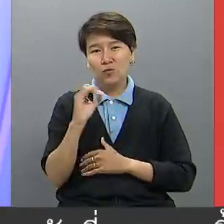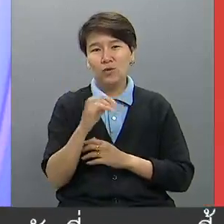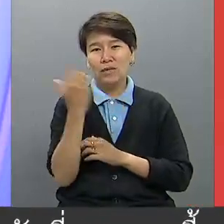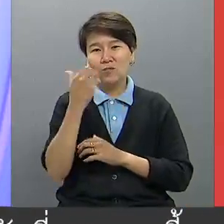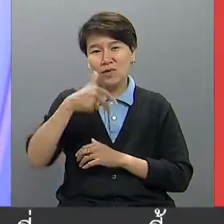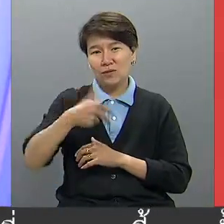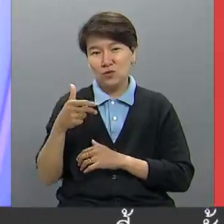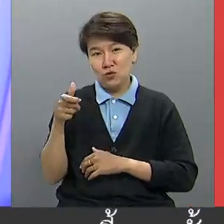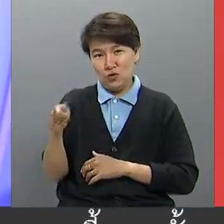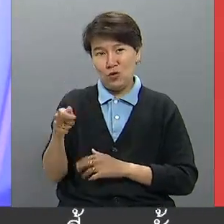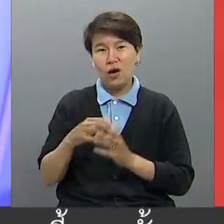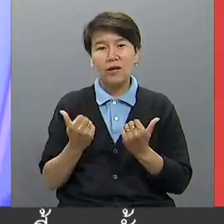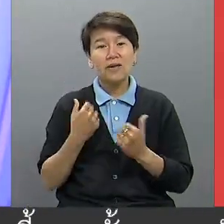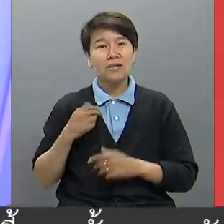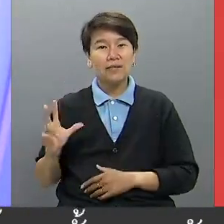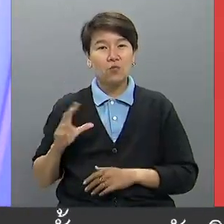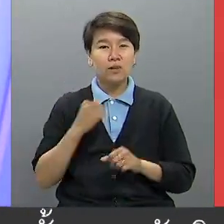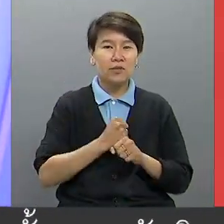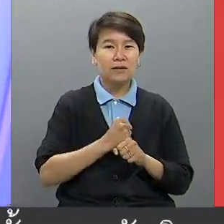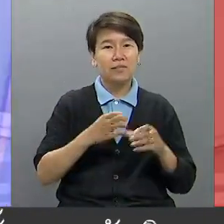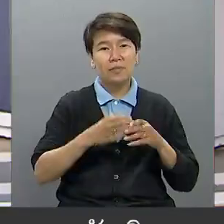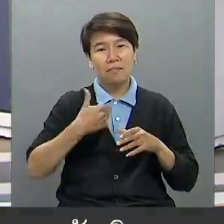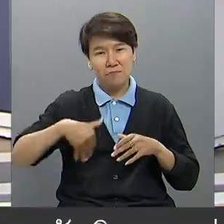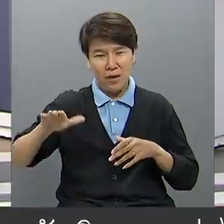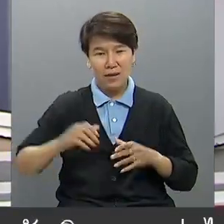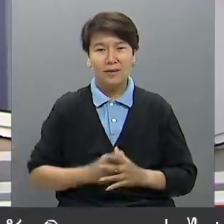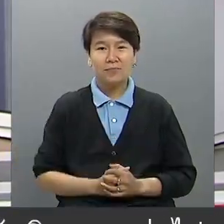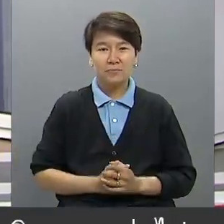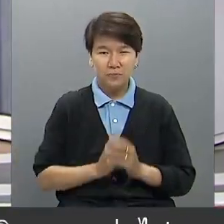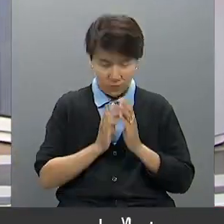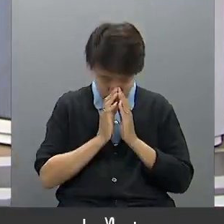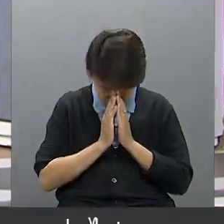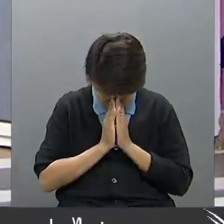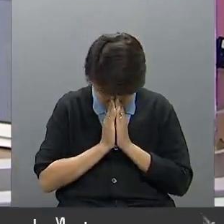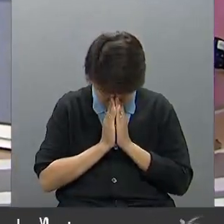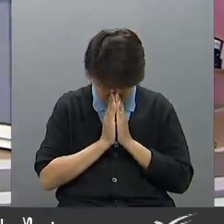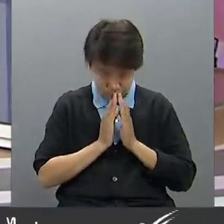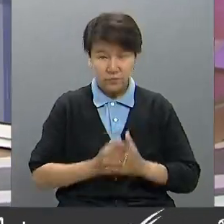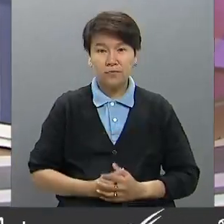ส่วนเช้านี้เรา3คนพร้อมทีมงานลาคุณผู้ชมไปก่อนนะครับสวัสดีครับ สวัสดีครับ